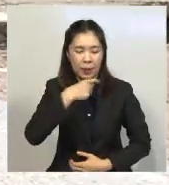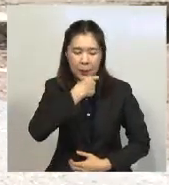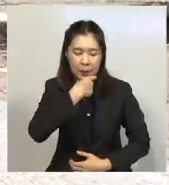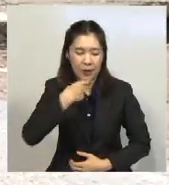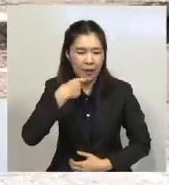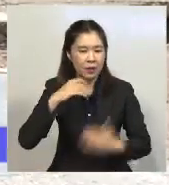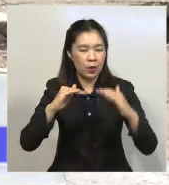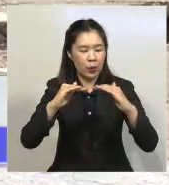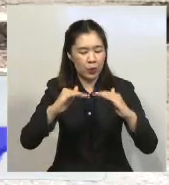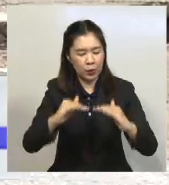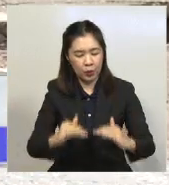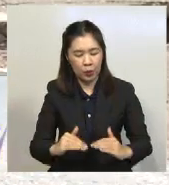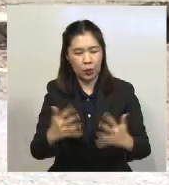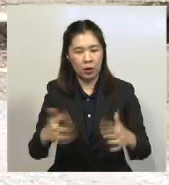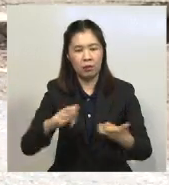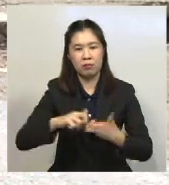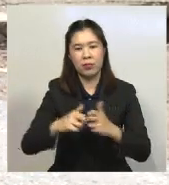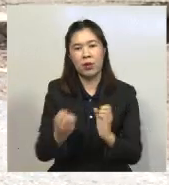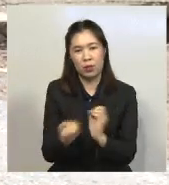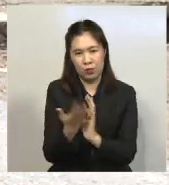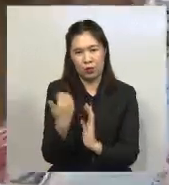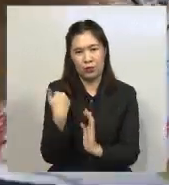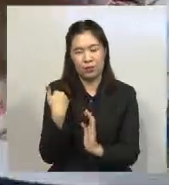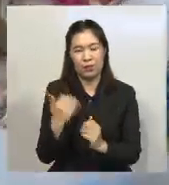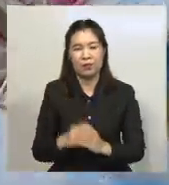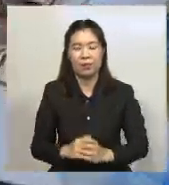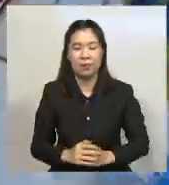ะเหลือทิ้งไว้เพียงความเสียหายเท่านั้นค่ะ